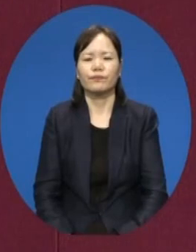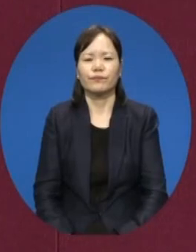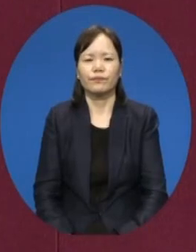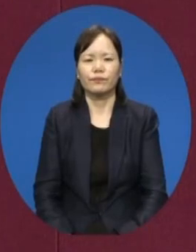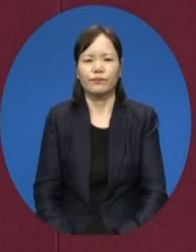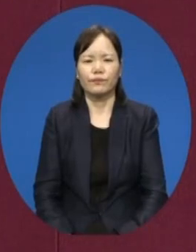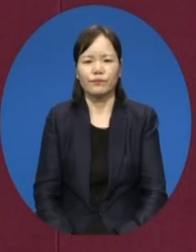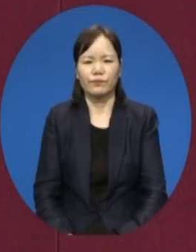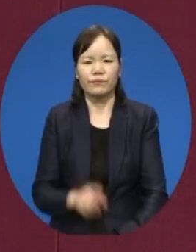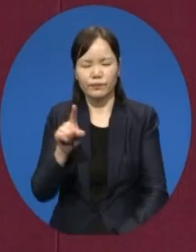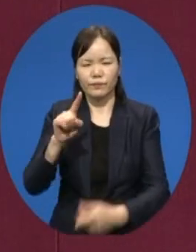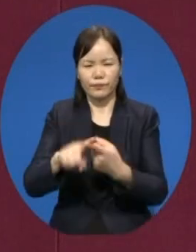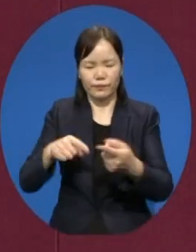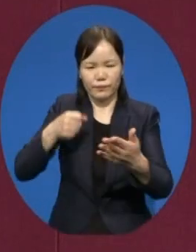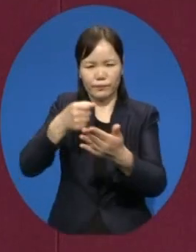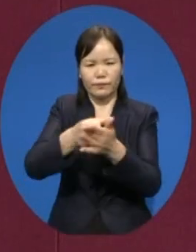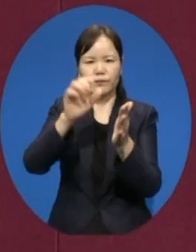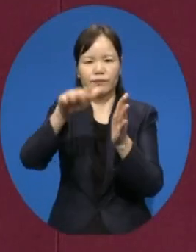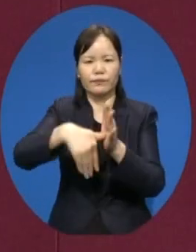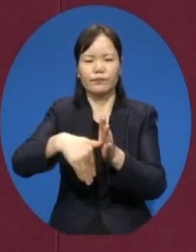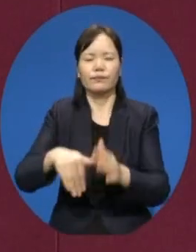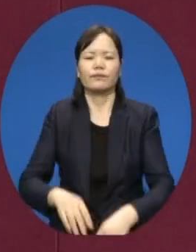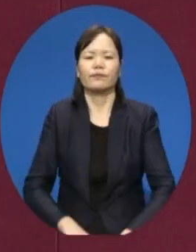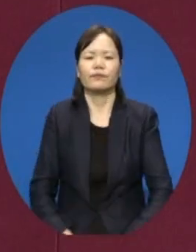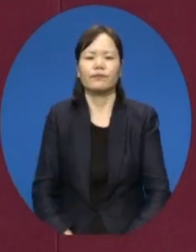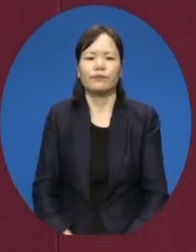주저앉을 것인지 결단할 때가 되었습니다.